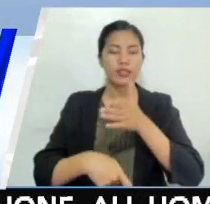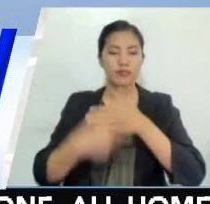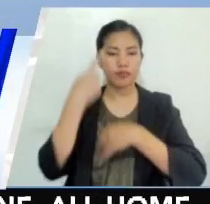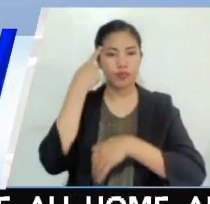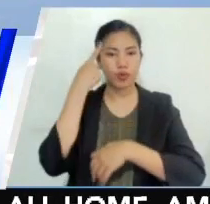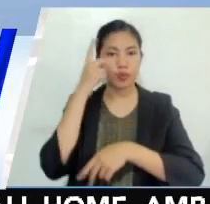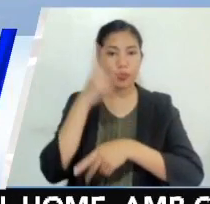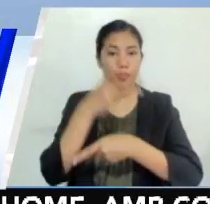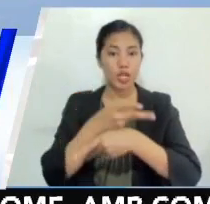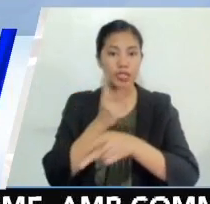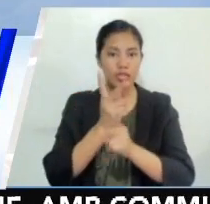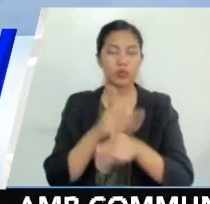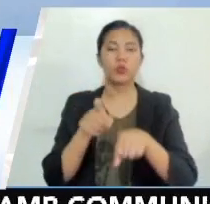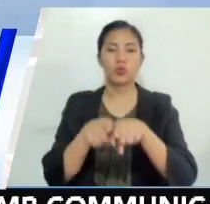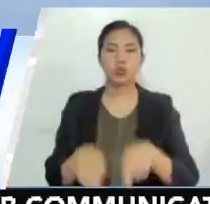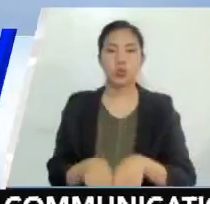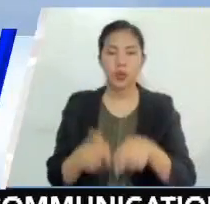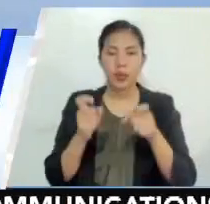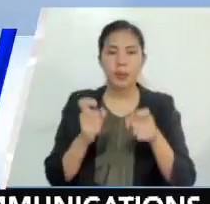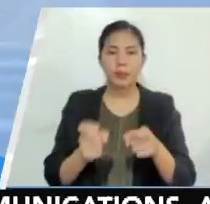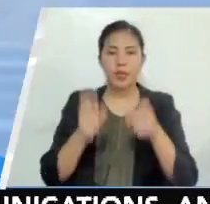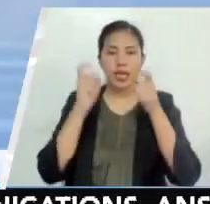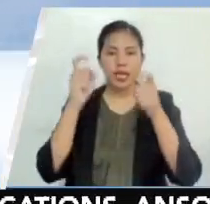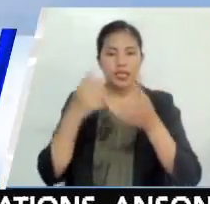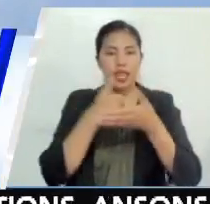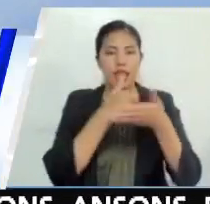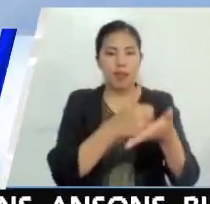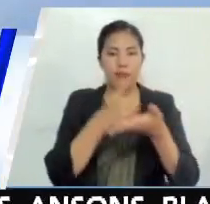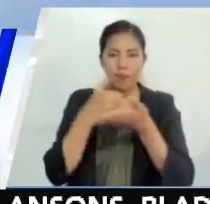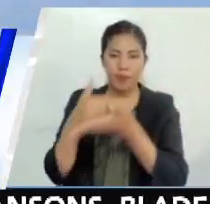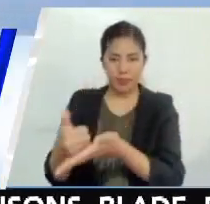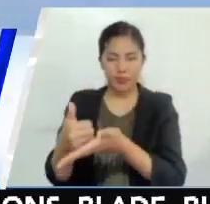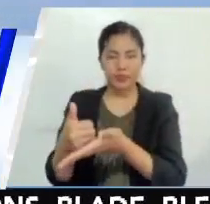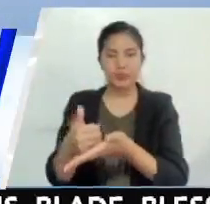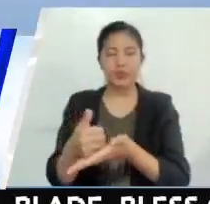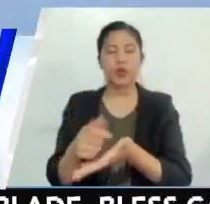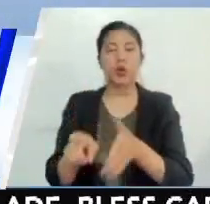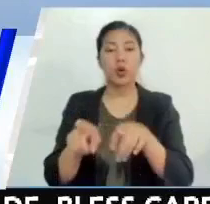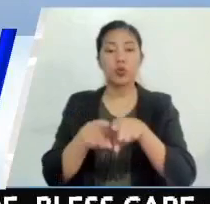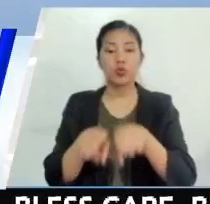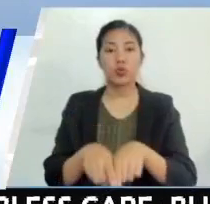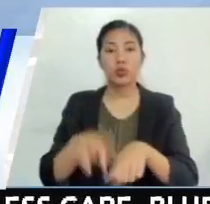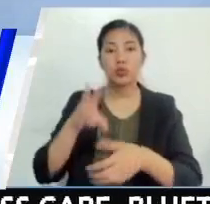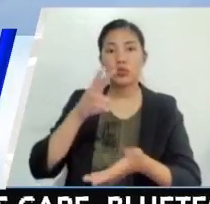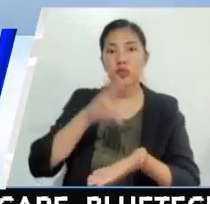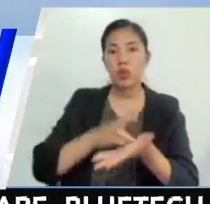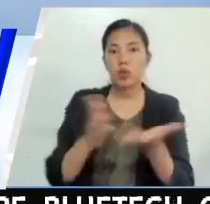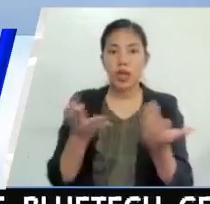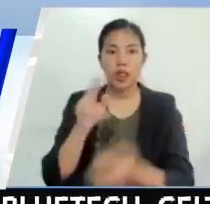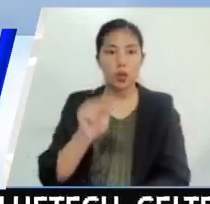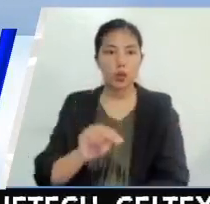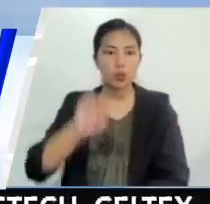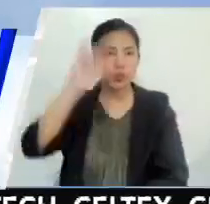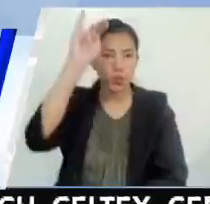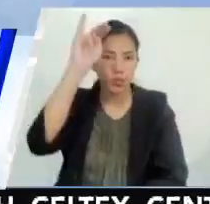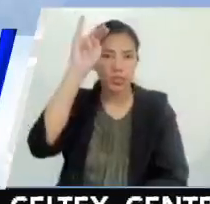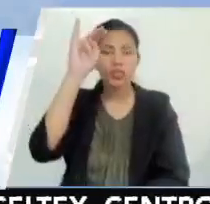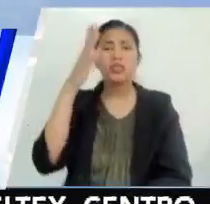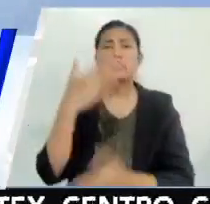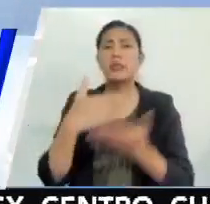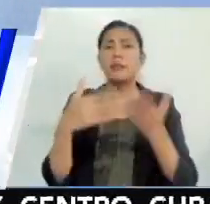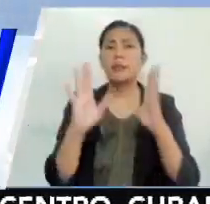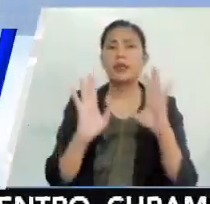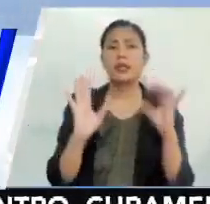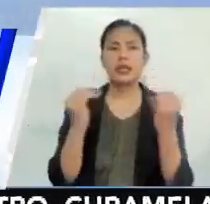komunidad. Nasa state of calamity na rin ang bayan ng Dingras sa Ilocos Norte. Ilang barangay roon ang halos 3 linggo